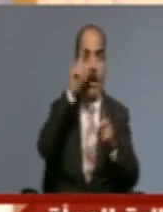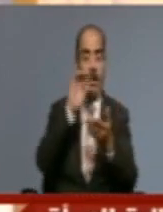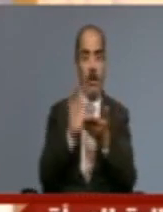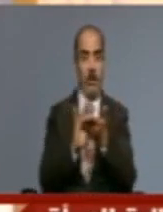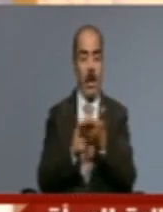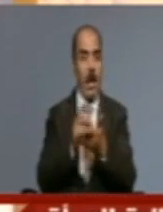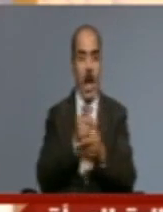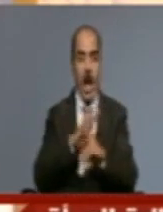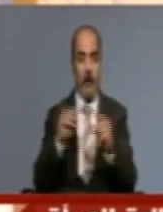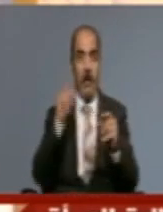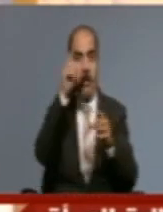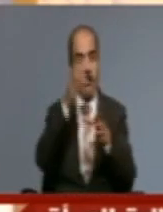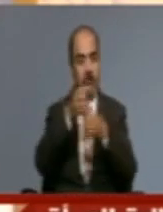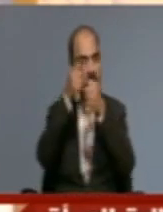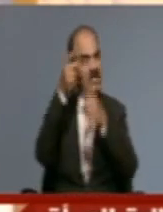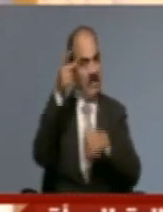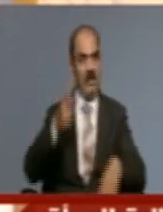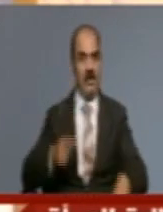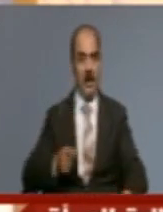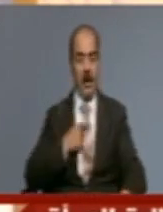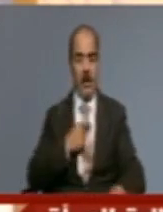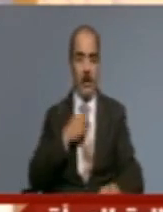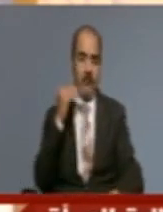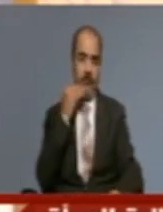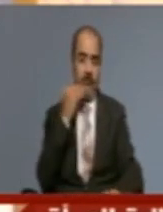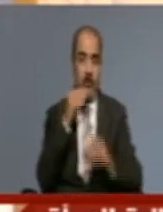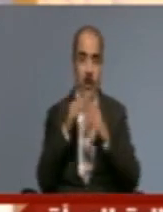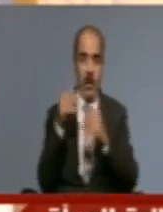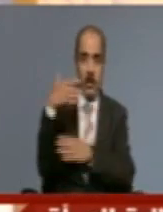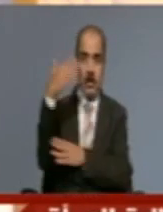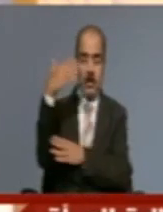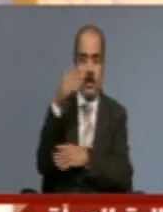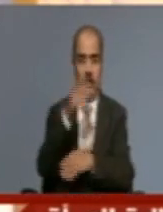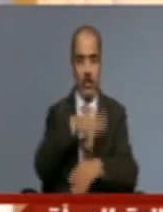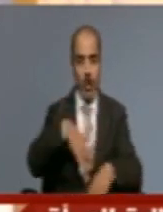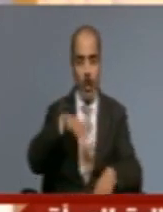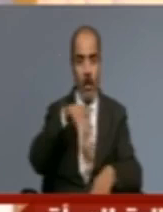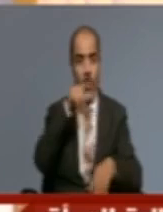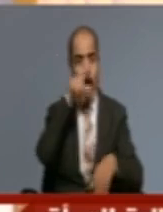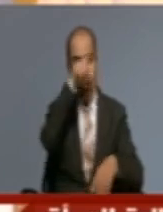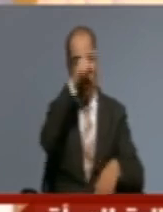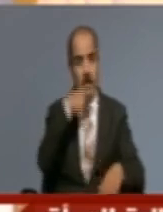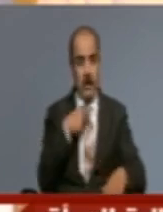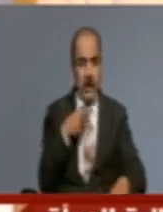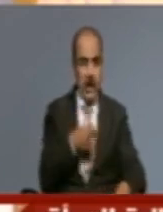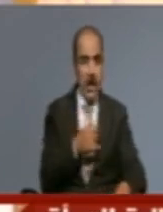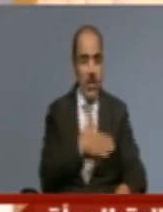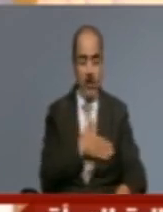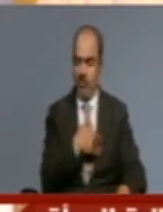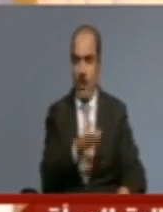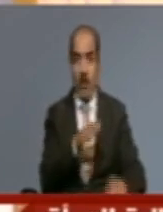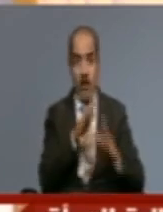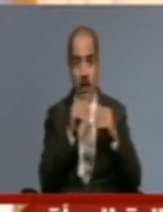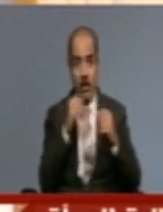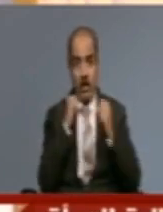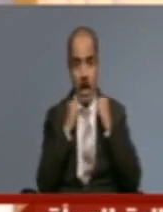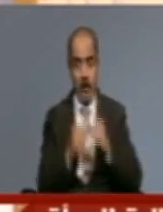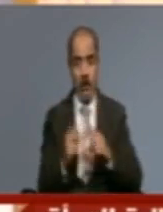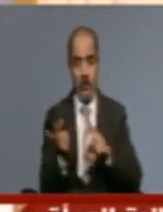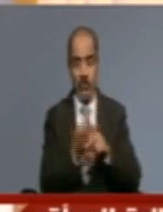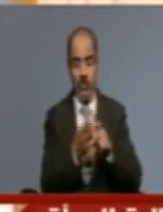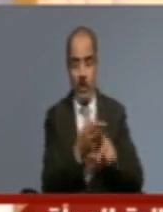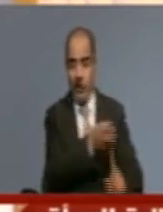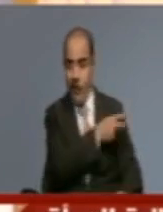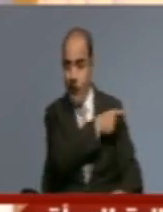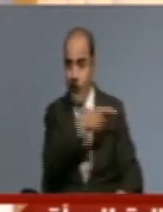الأمنيات. وفي دفاعنا عن مصر فليعلم القاسي والداني إننا قوم لا